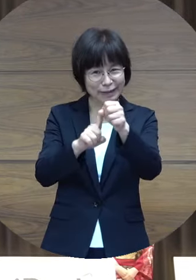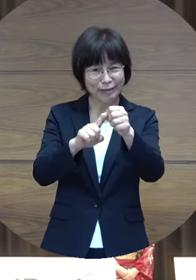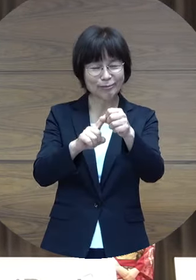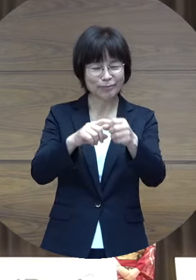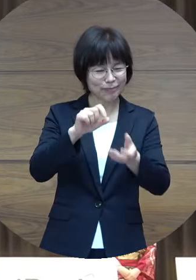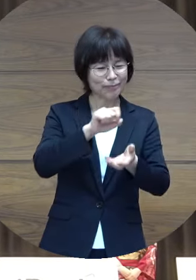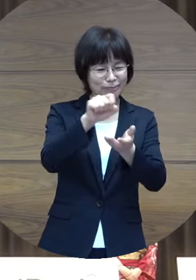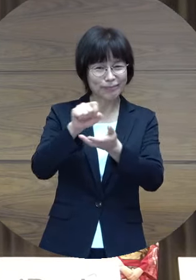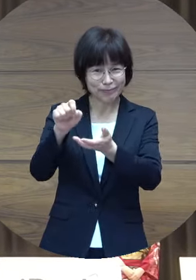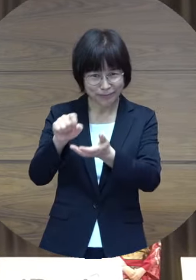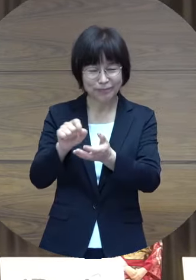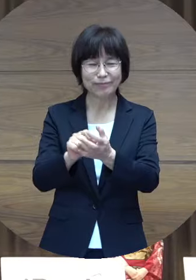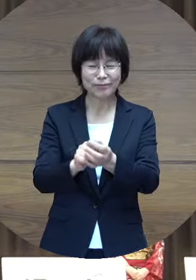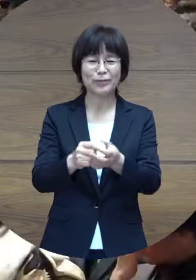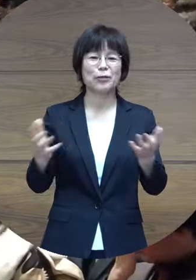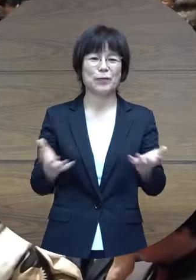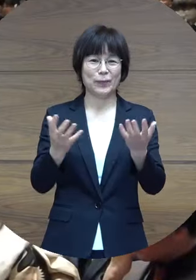盛り上がっておりました。